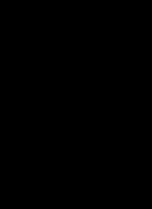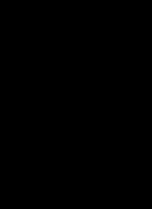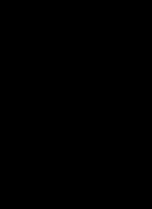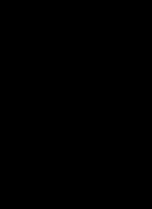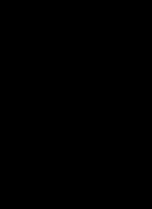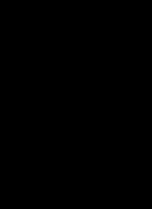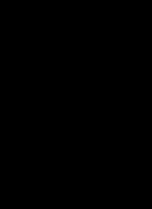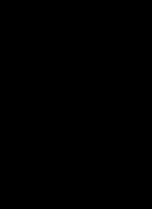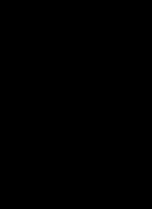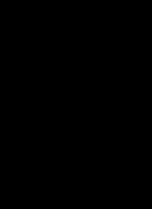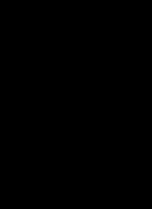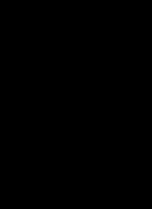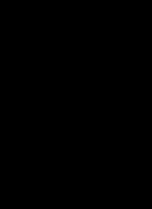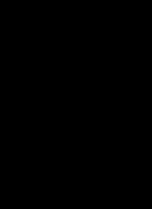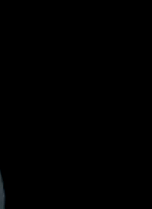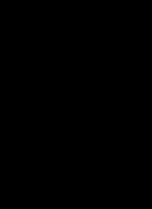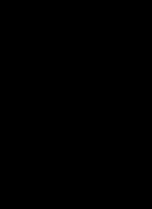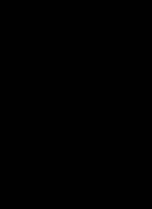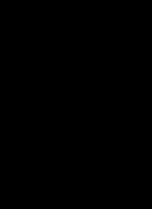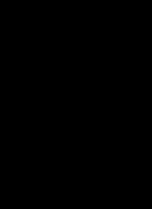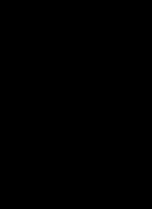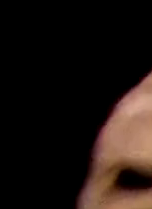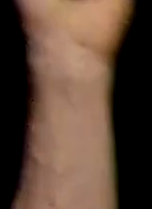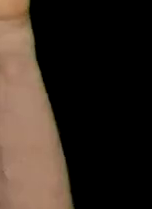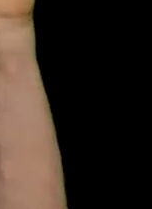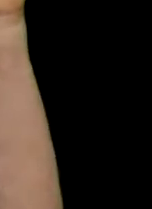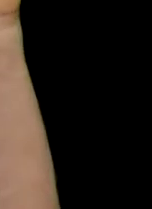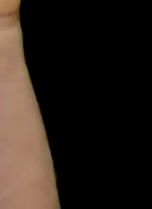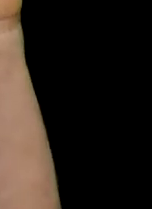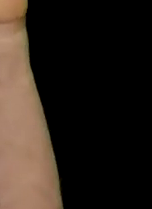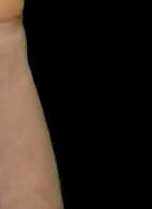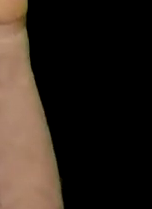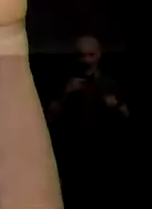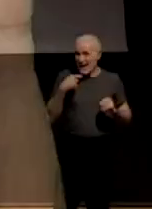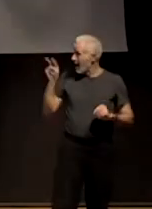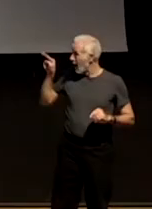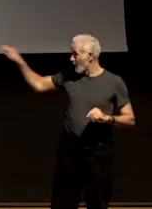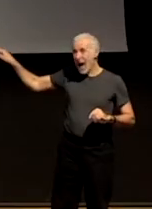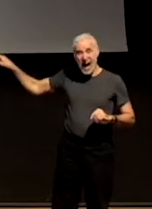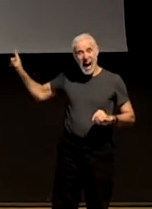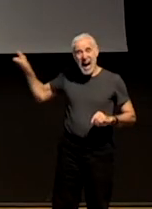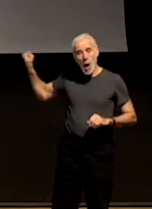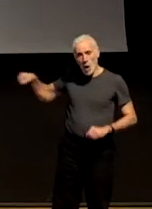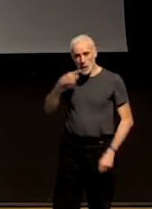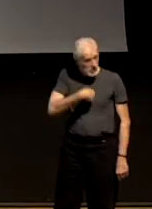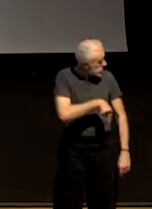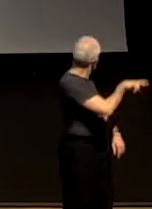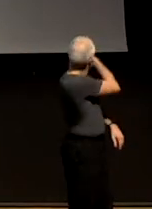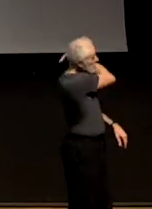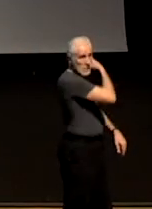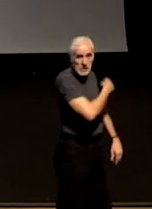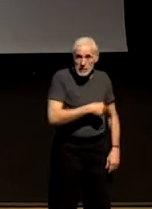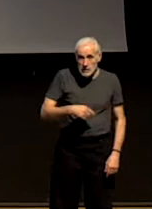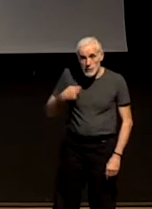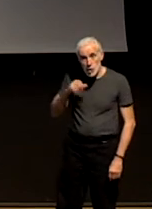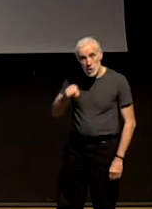je suis censé pouvoir regarder l'écran qui est là bas mais en passant par ma gauche oui et j'ai déjà vu des femelles